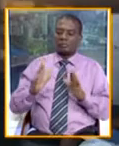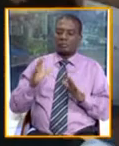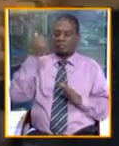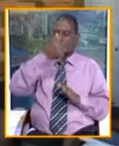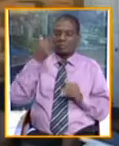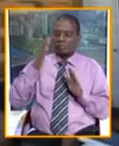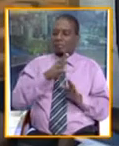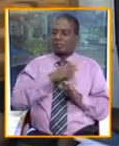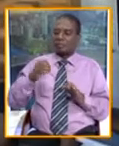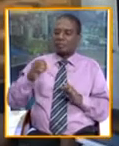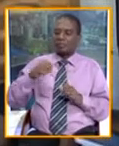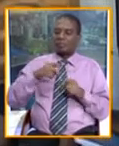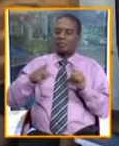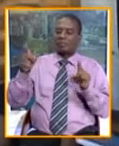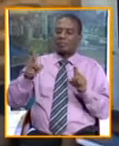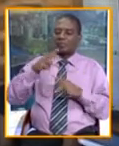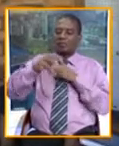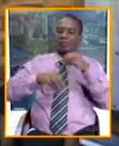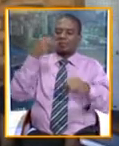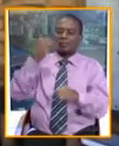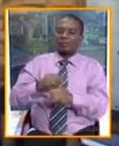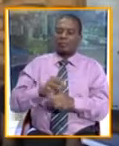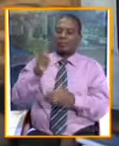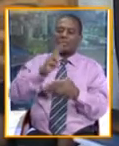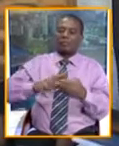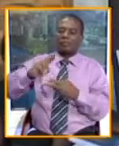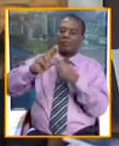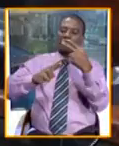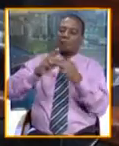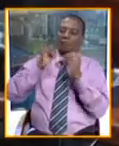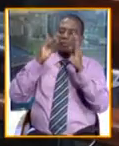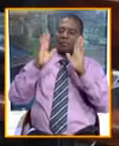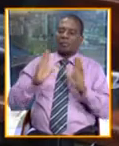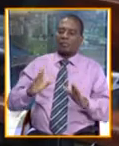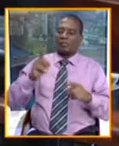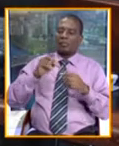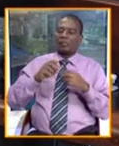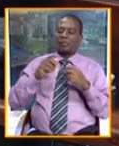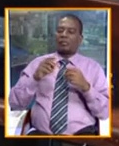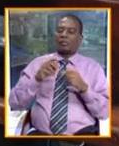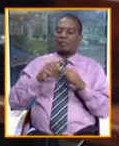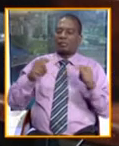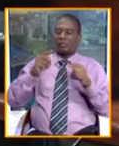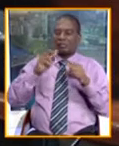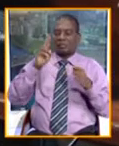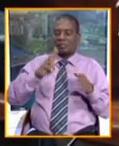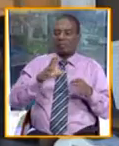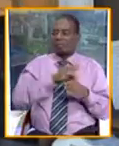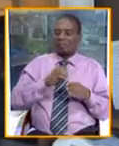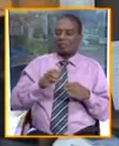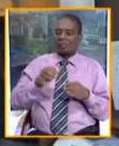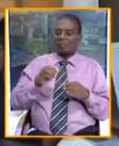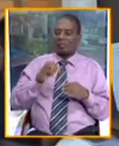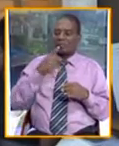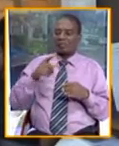en général. Malheureusement, le monde universitaire ivoirien a très peu étudié ses œuvres, motif qu'elle